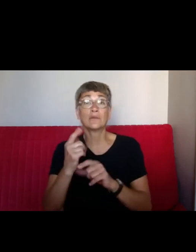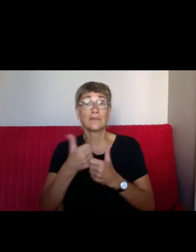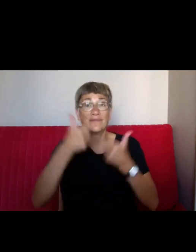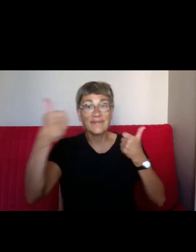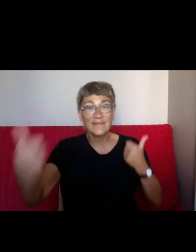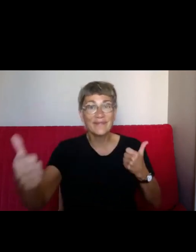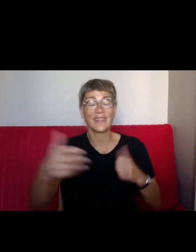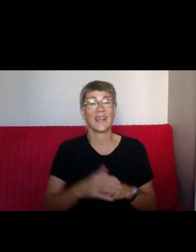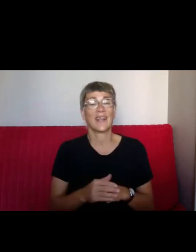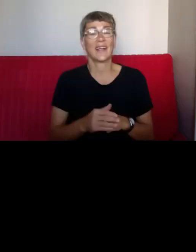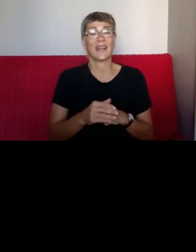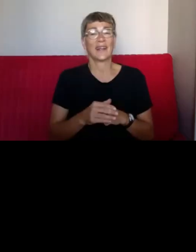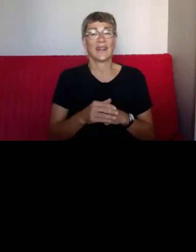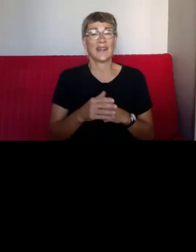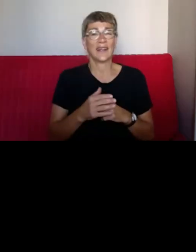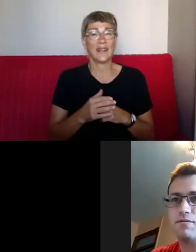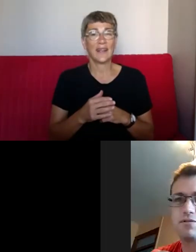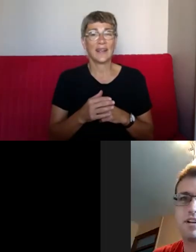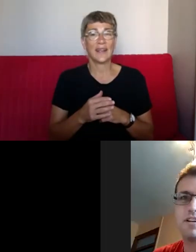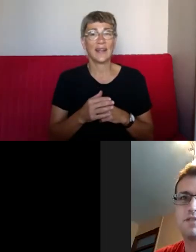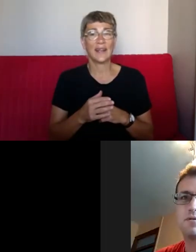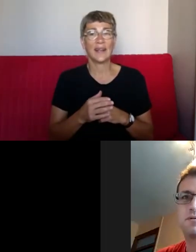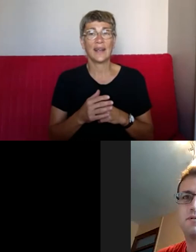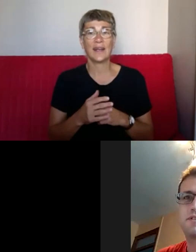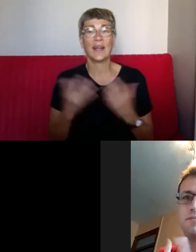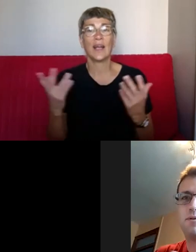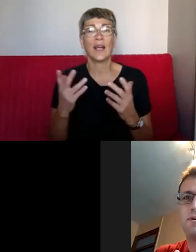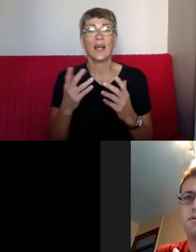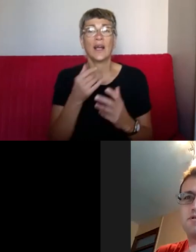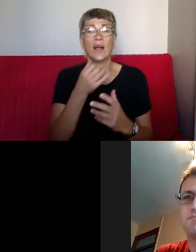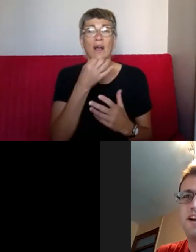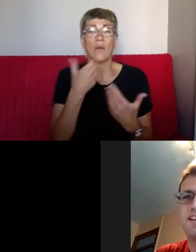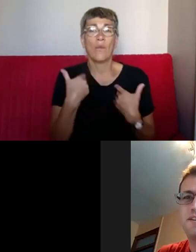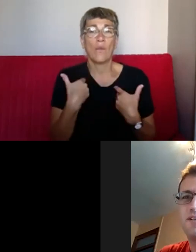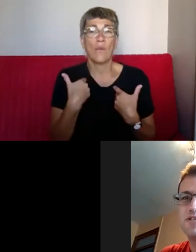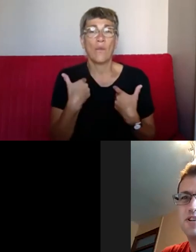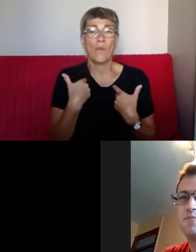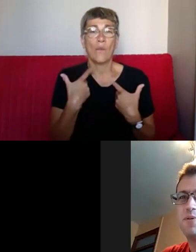L'animateur a demandé de démarrer une vidéo. Ok. Pardon, j'ai cliqué sur le truc, c'est bon. Je mets à